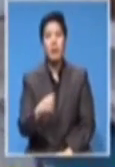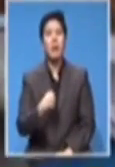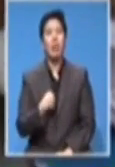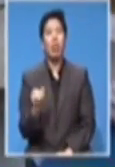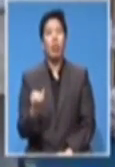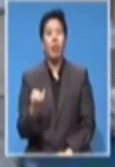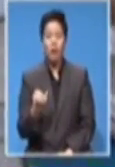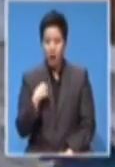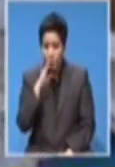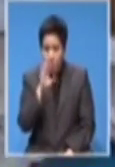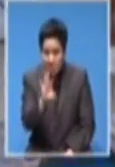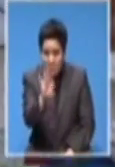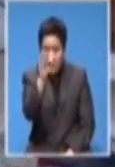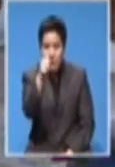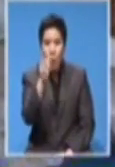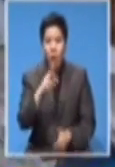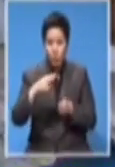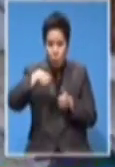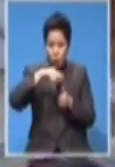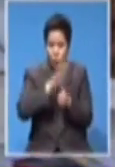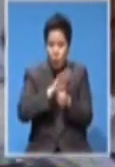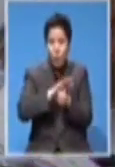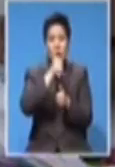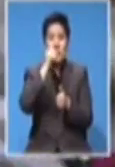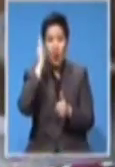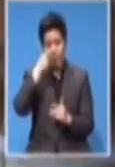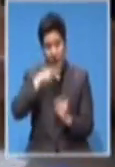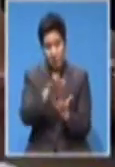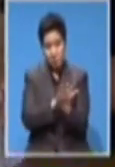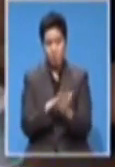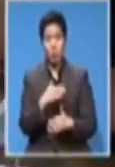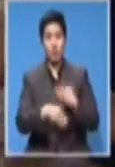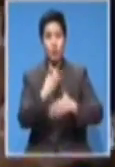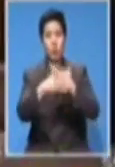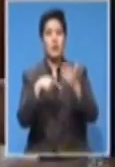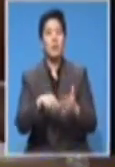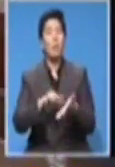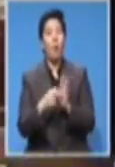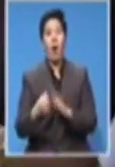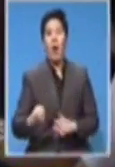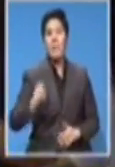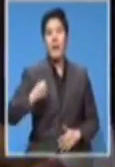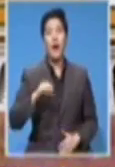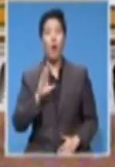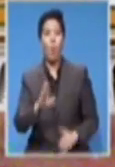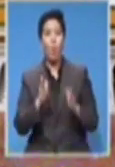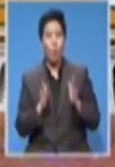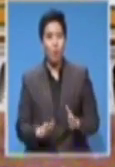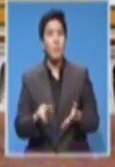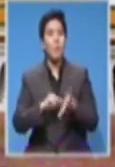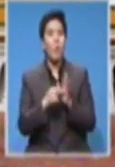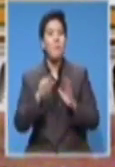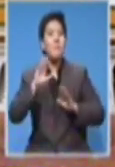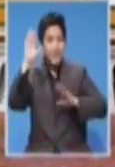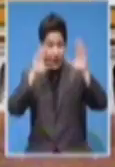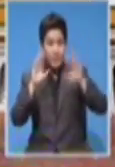ขาก็ดูแลท่านดีบ้านเมืองก็เจริญไปข้างหน้านั่นแหละท่านใช้อำนาจตามหลักการประชาธิปไตยที่ถูกต้องนะครับอีกอันนึ